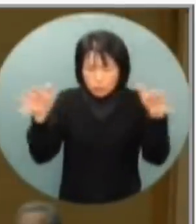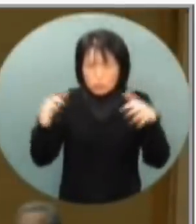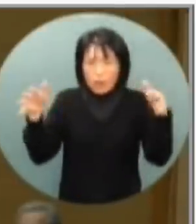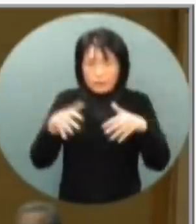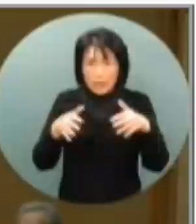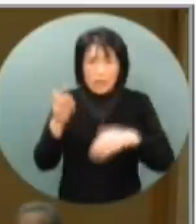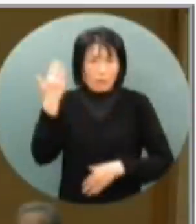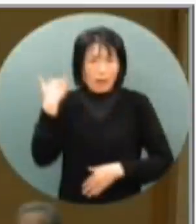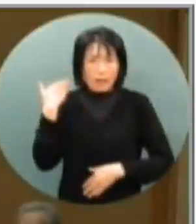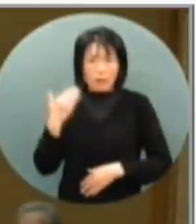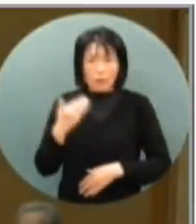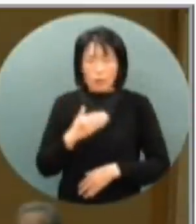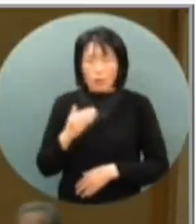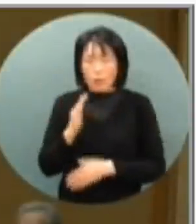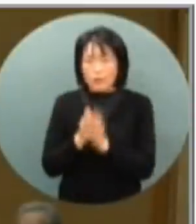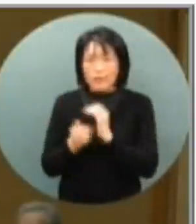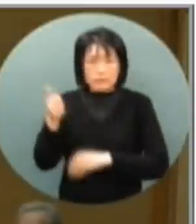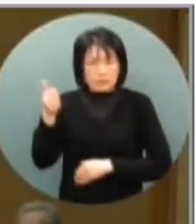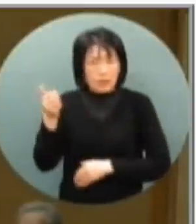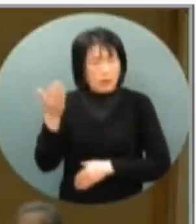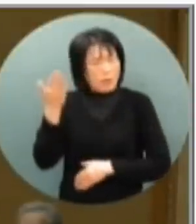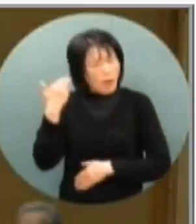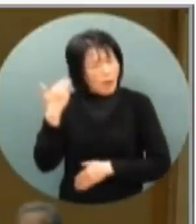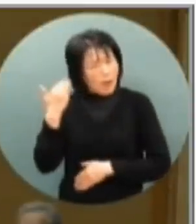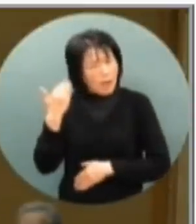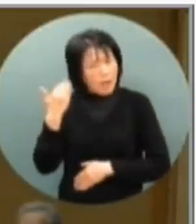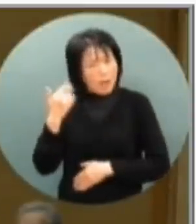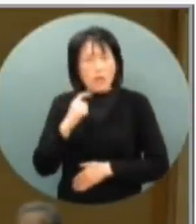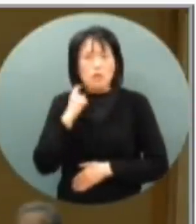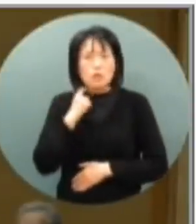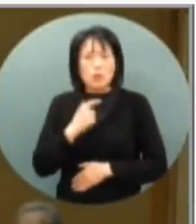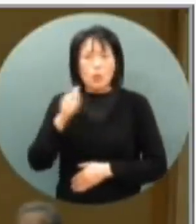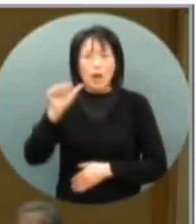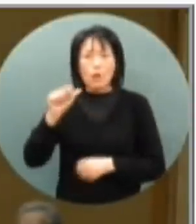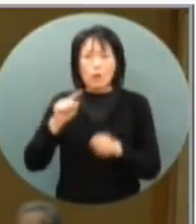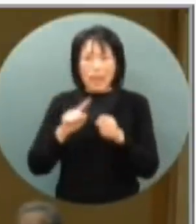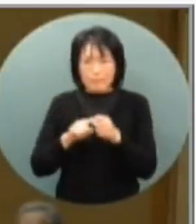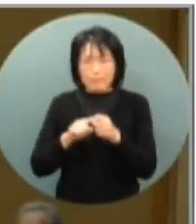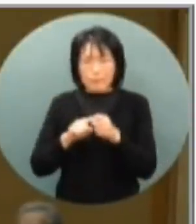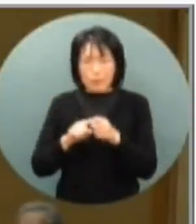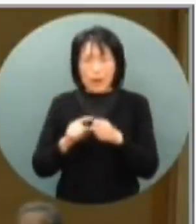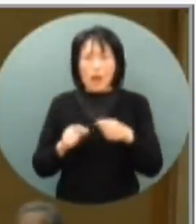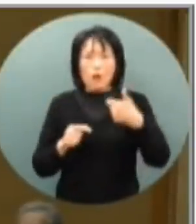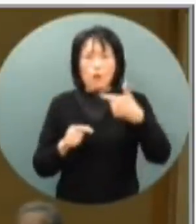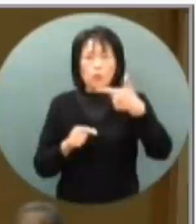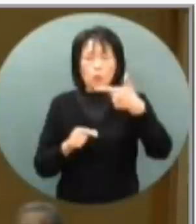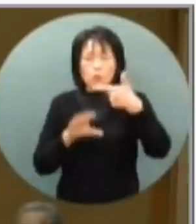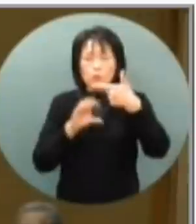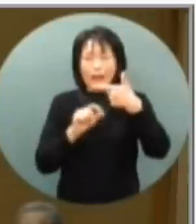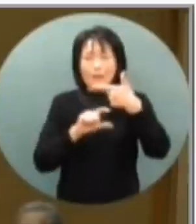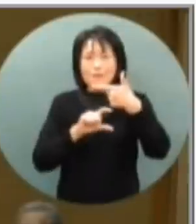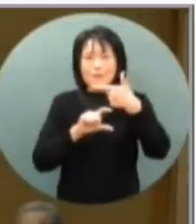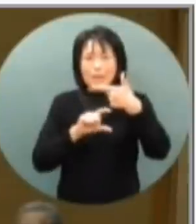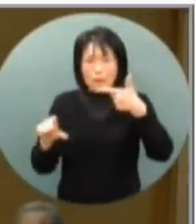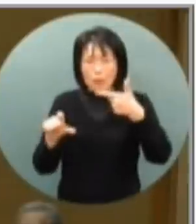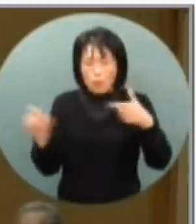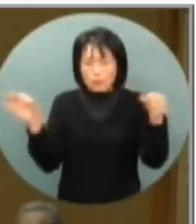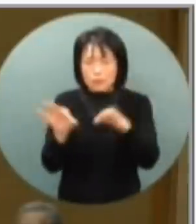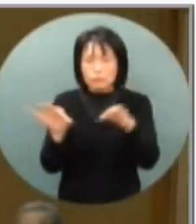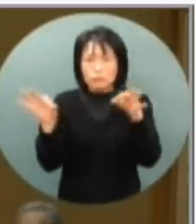6万円だったでしょうか、当時のお金、昭和5年、作っています。